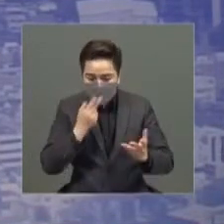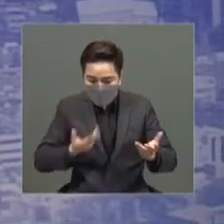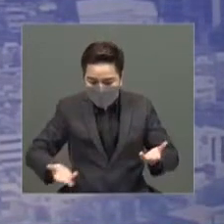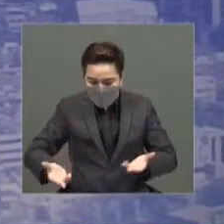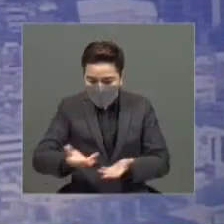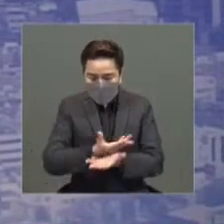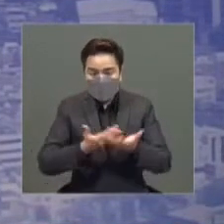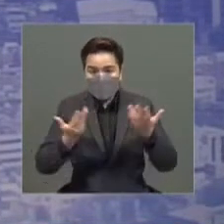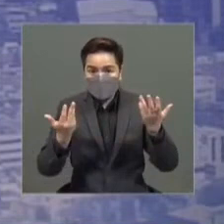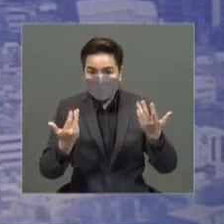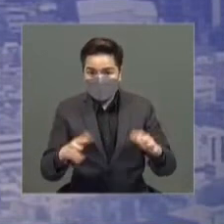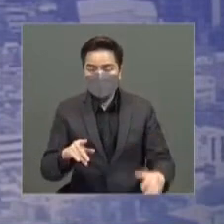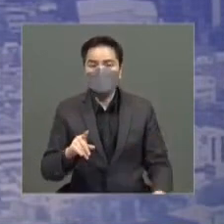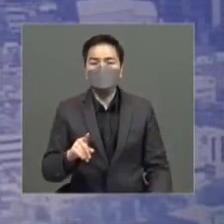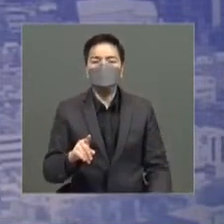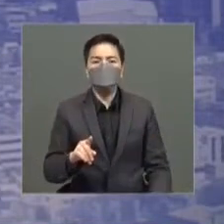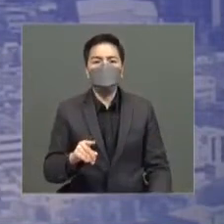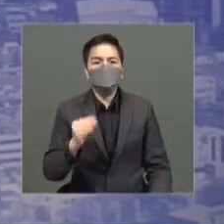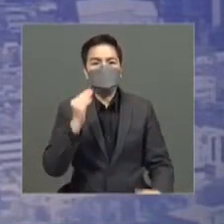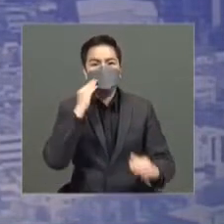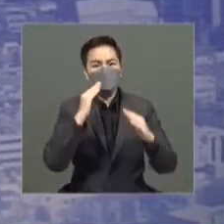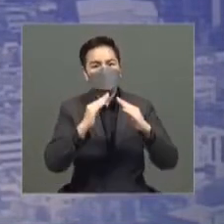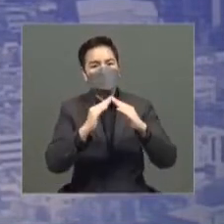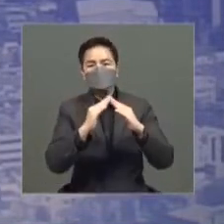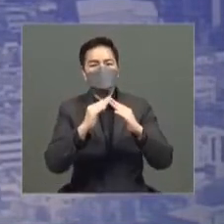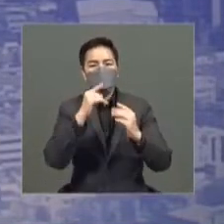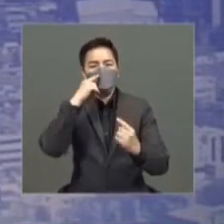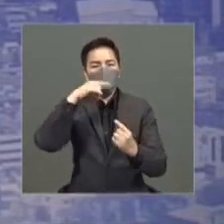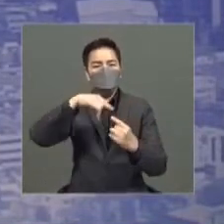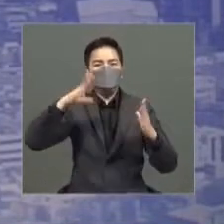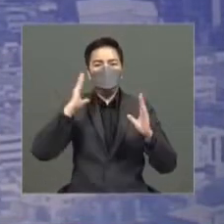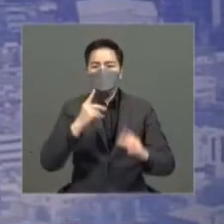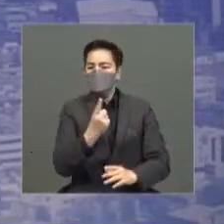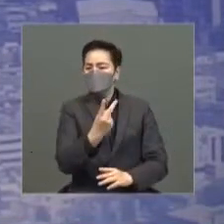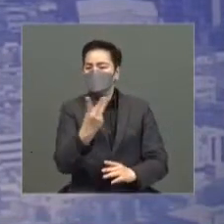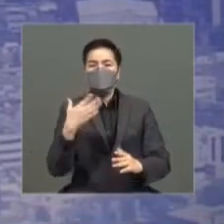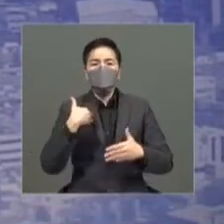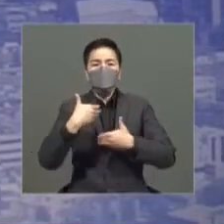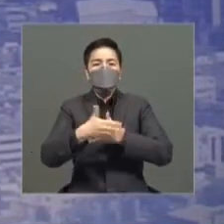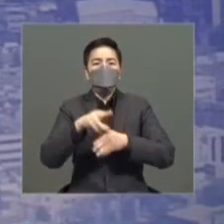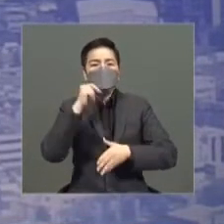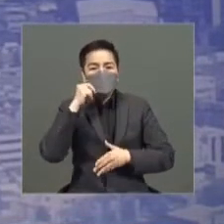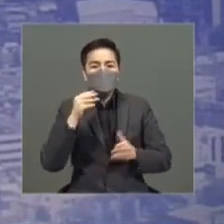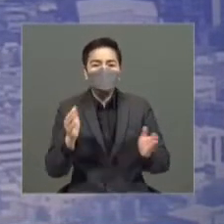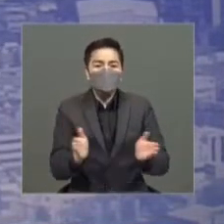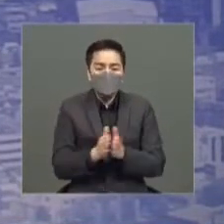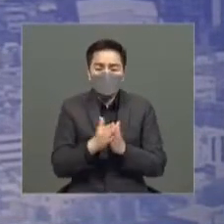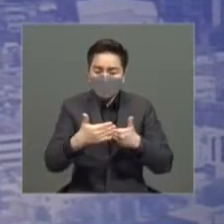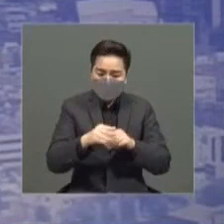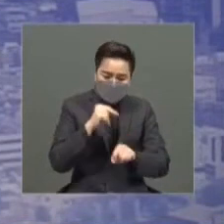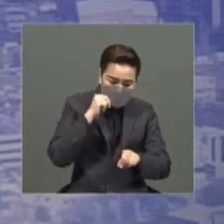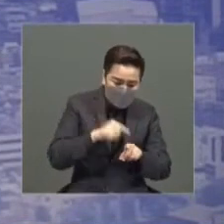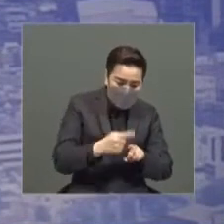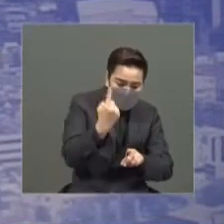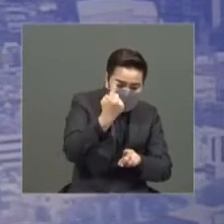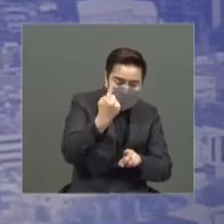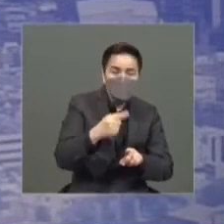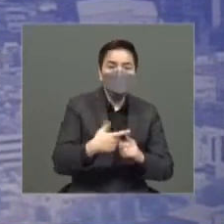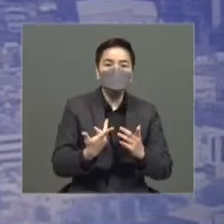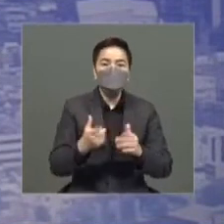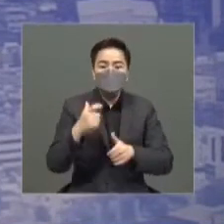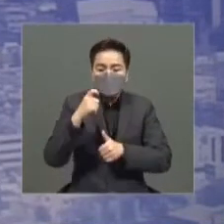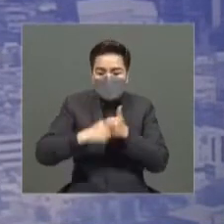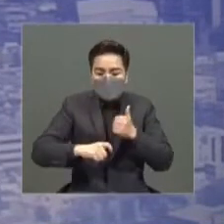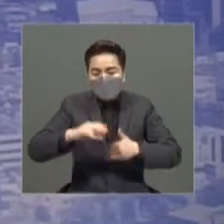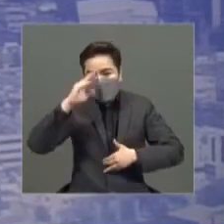แล้วเนี่ยลักษณะบ้านไม่เหมาะสมอยู่กันหลายคนมีห้องน้ำร่วมห้องเดียวหรือว่าพฤติกรรม